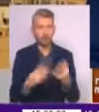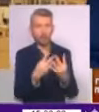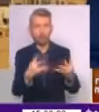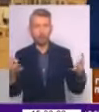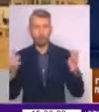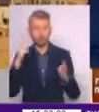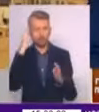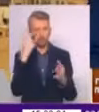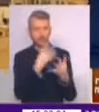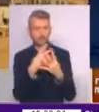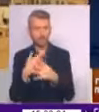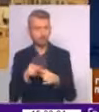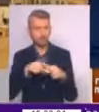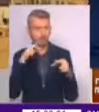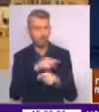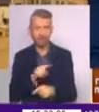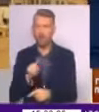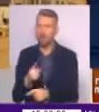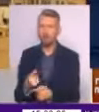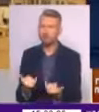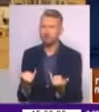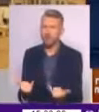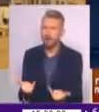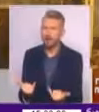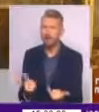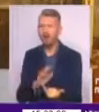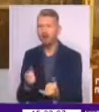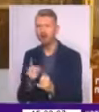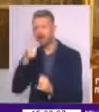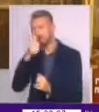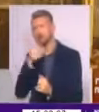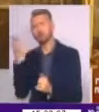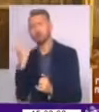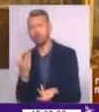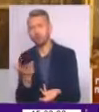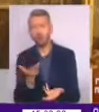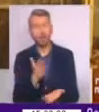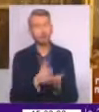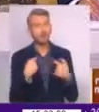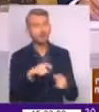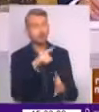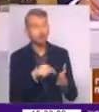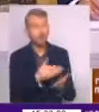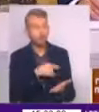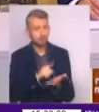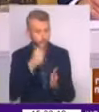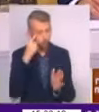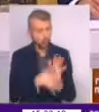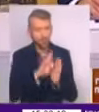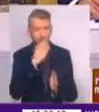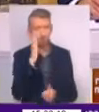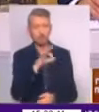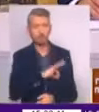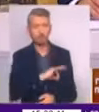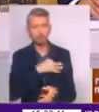клітками, ну це неправильно. А чому саме зараз, а не кілька місяців тому? Дивіться, але є інше питання, що ми мусимо розуміти, що ворог буде